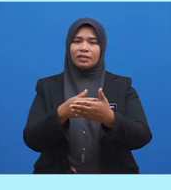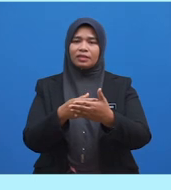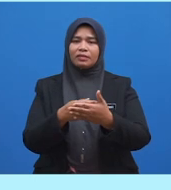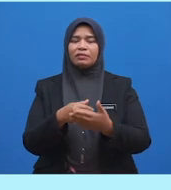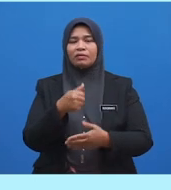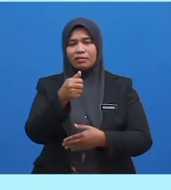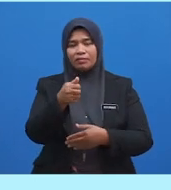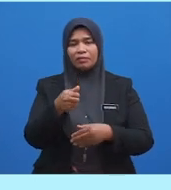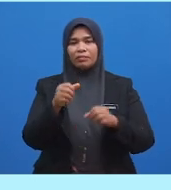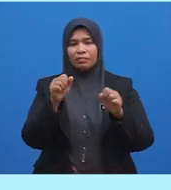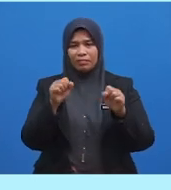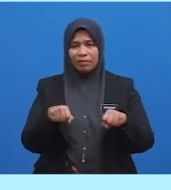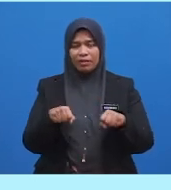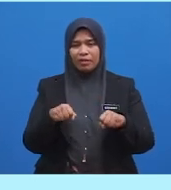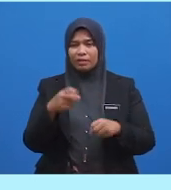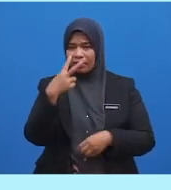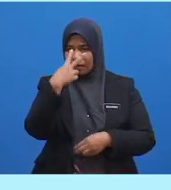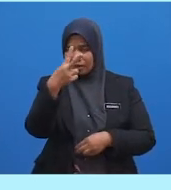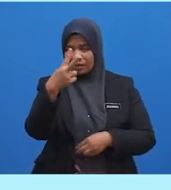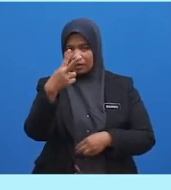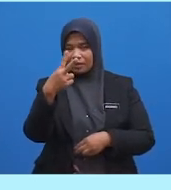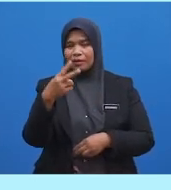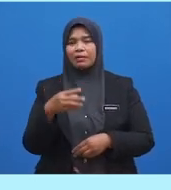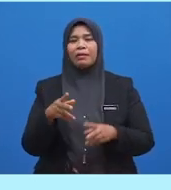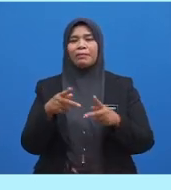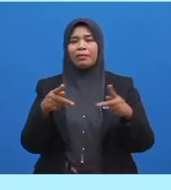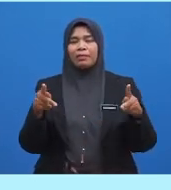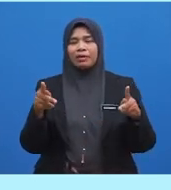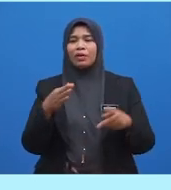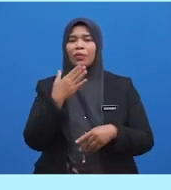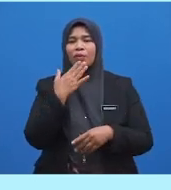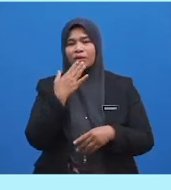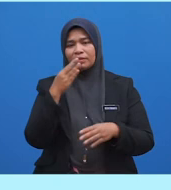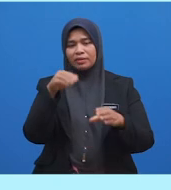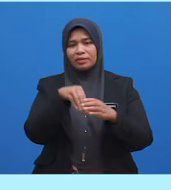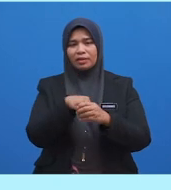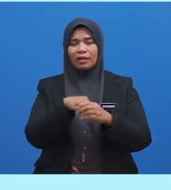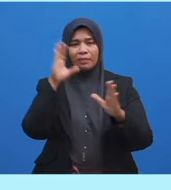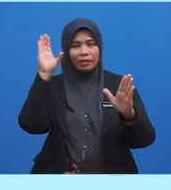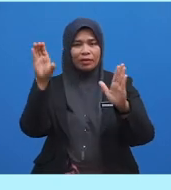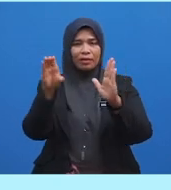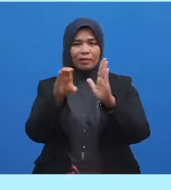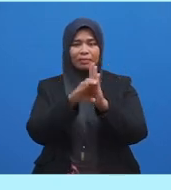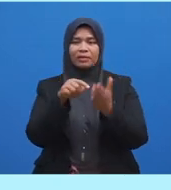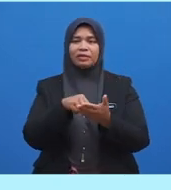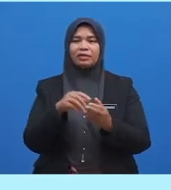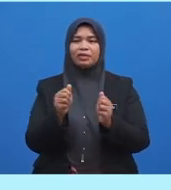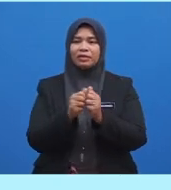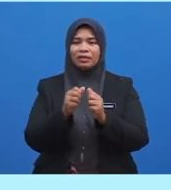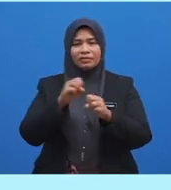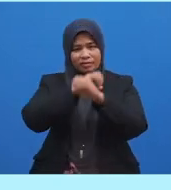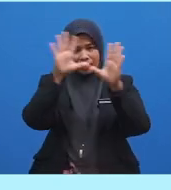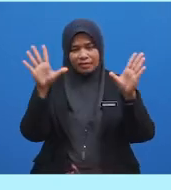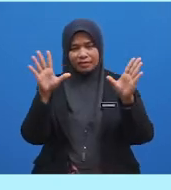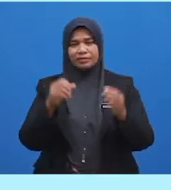kamu boleh melihat pelbagai warna dalam gambar ini dengan jelas